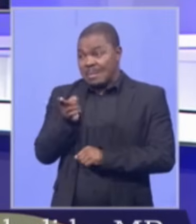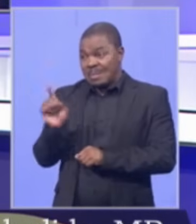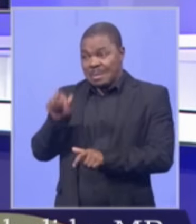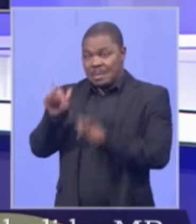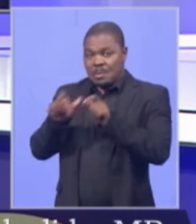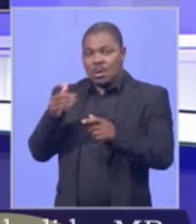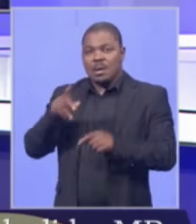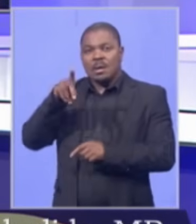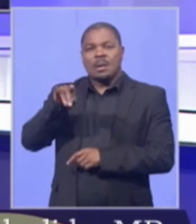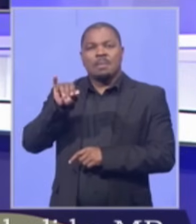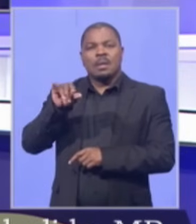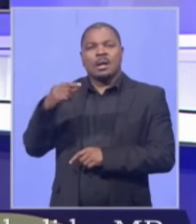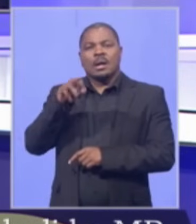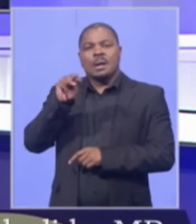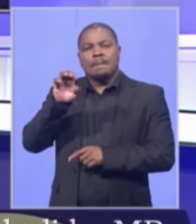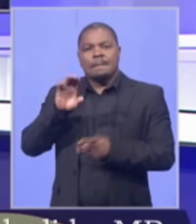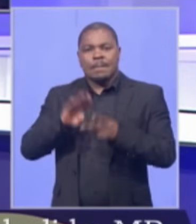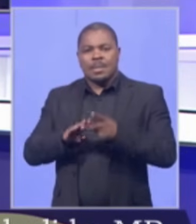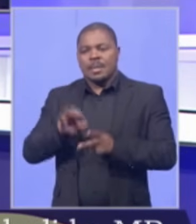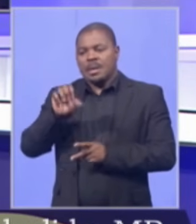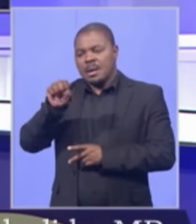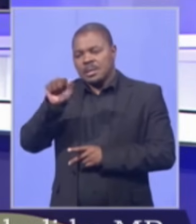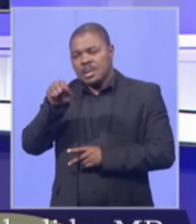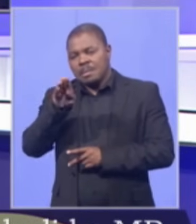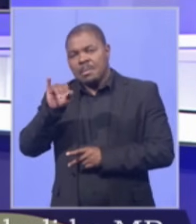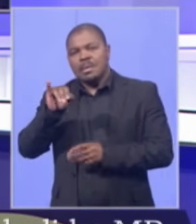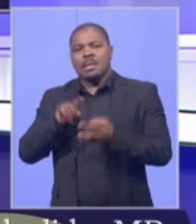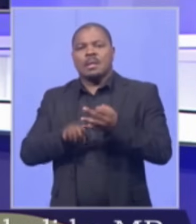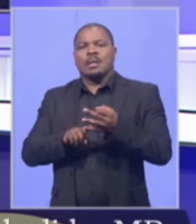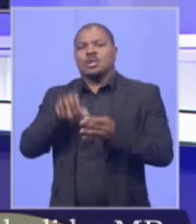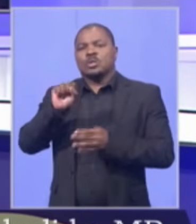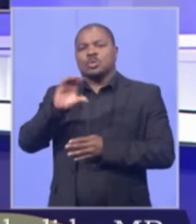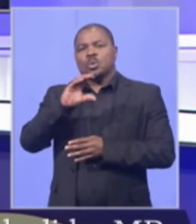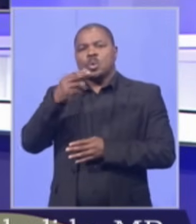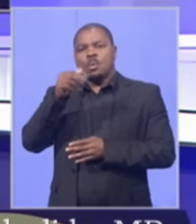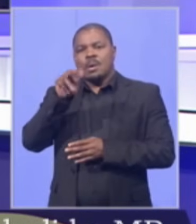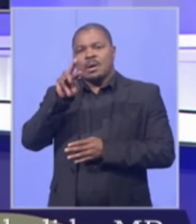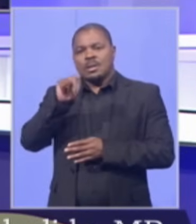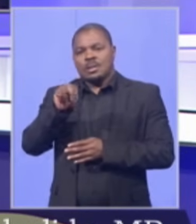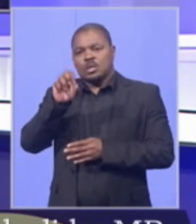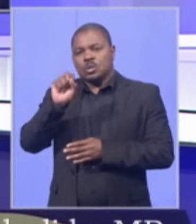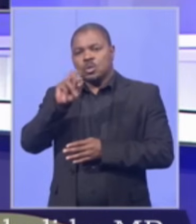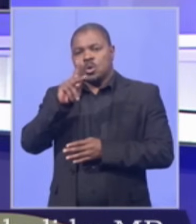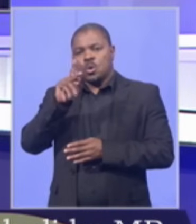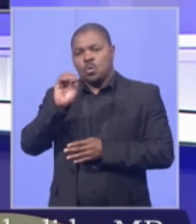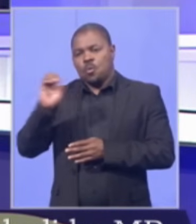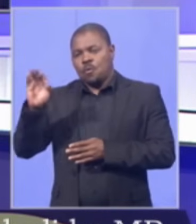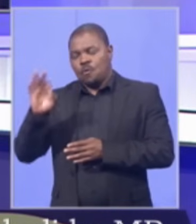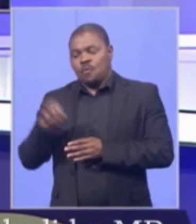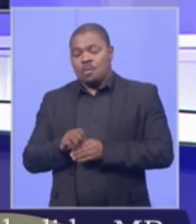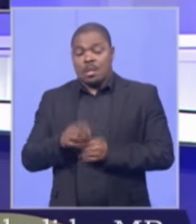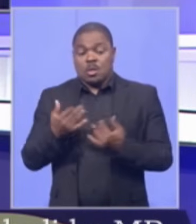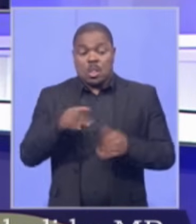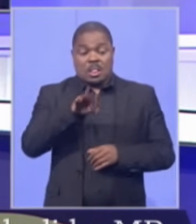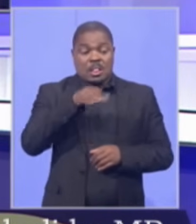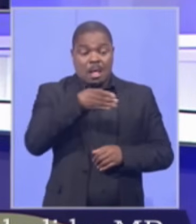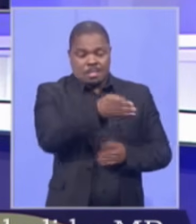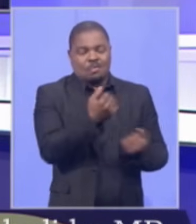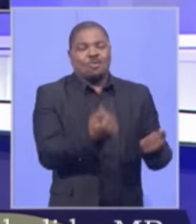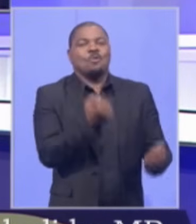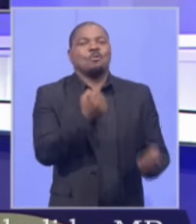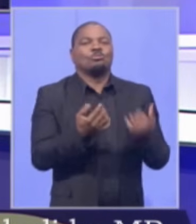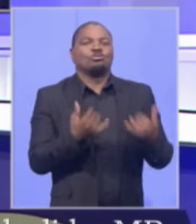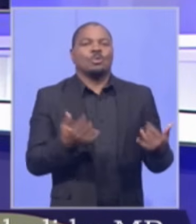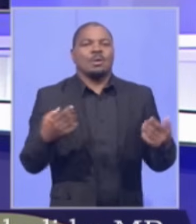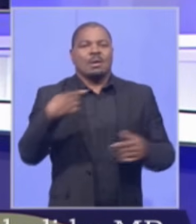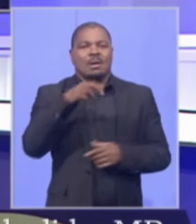ka Pilgrim's Rest, Sabi, Barberton le Schoeman's Kloof. Ba 30 go bona ba hlole ba tšweletše pele ga kgorotsheko ya magistrata